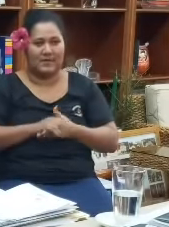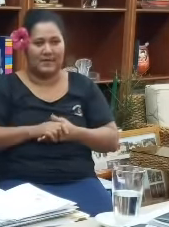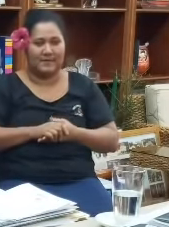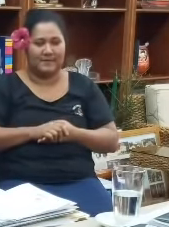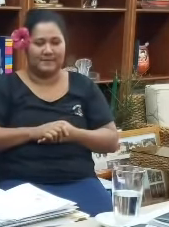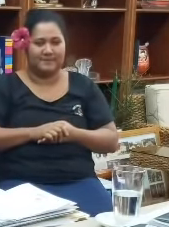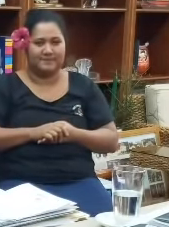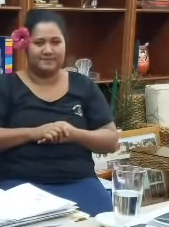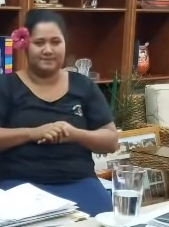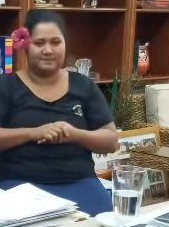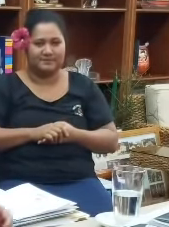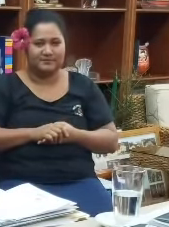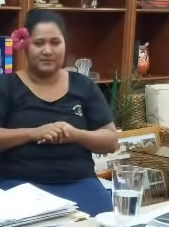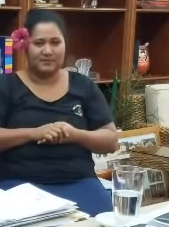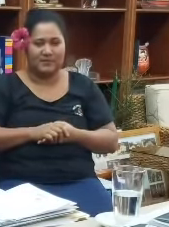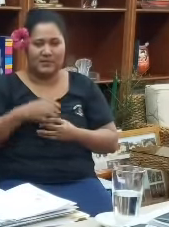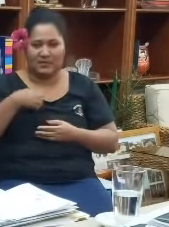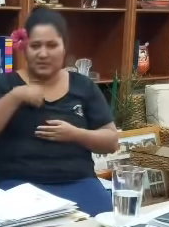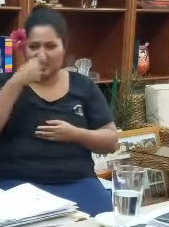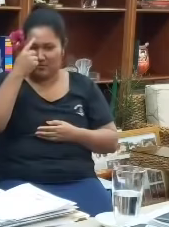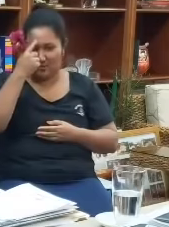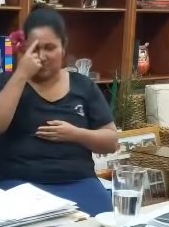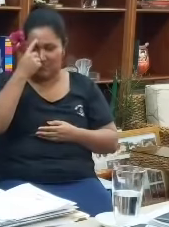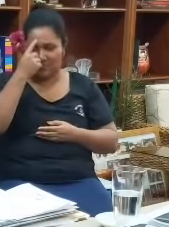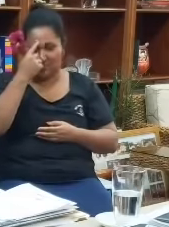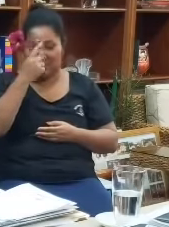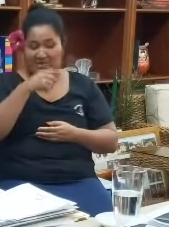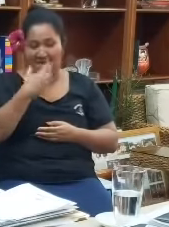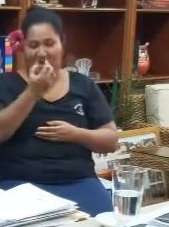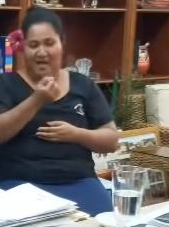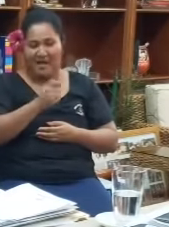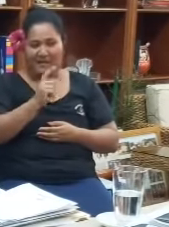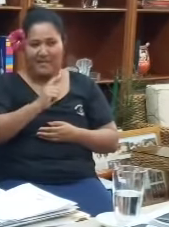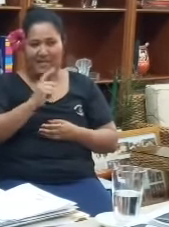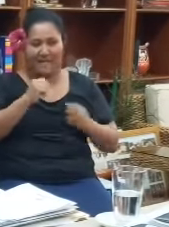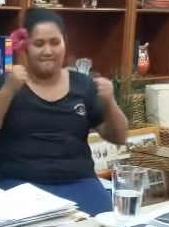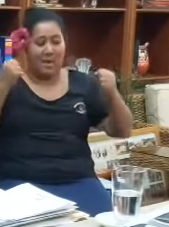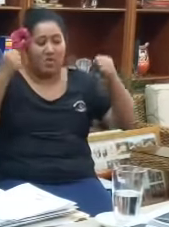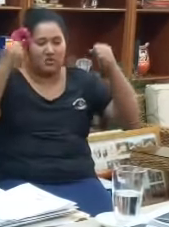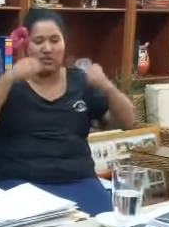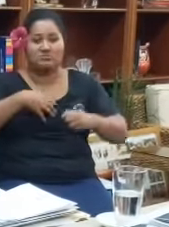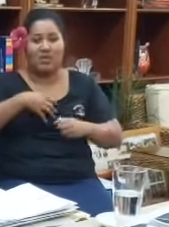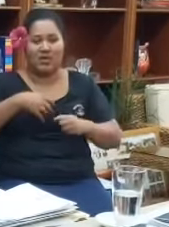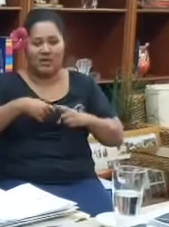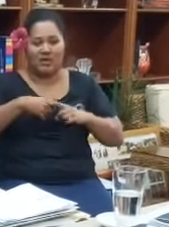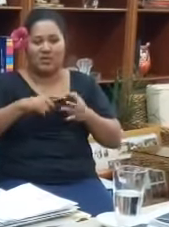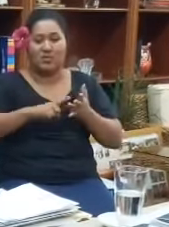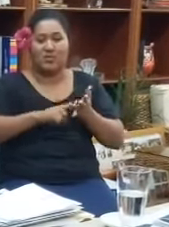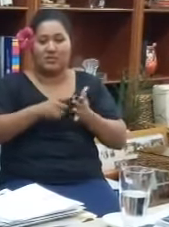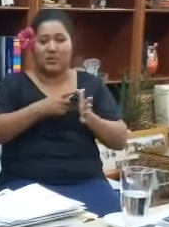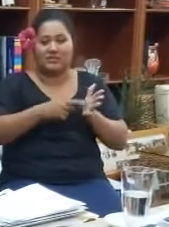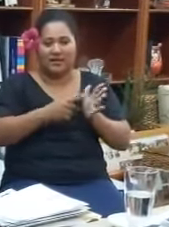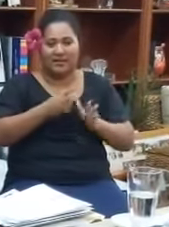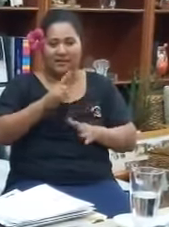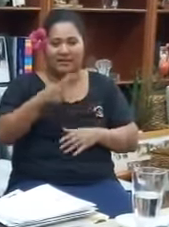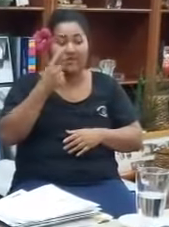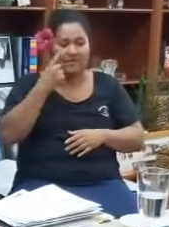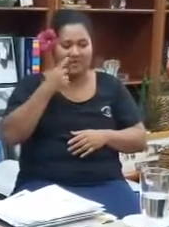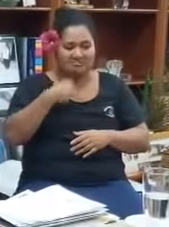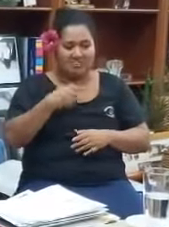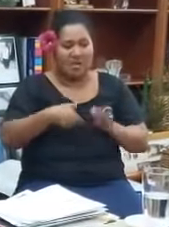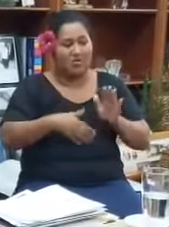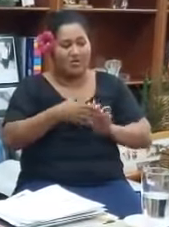vo lele o mkwa ya ke ya le. Le malo si si dia ku lo koriaka. Fai ngo fie o ngalu,